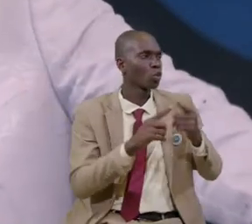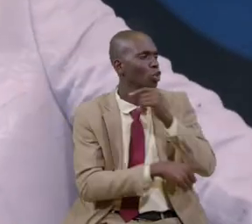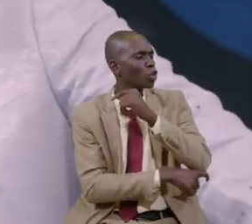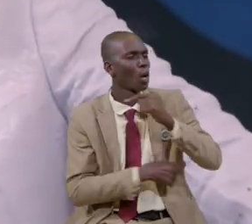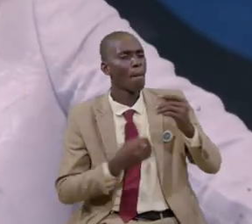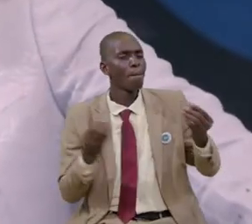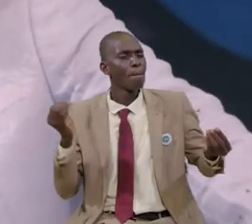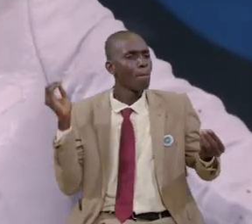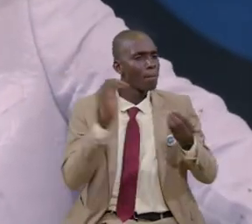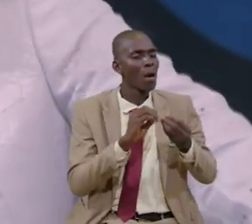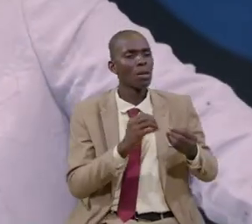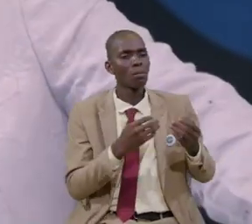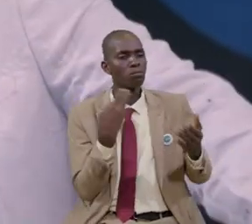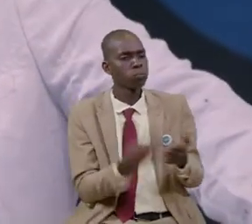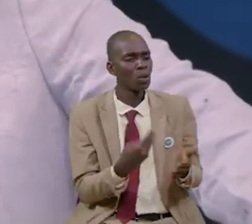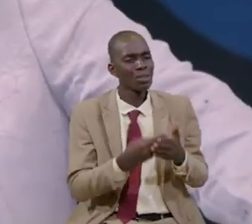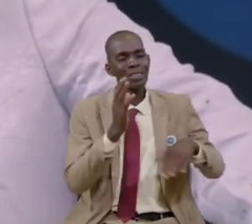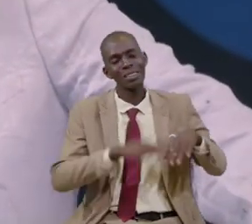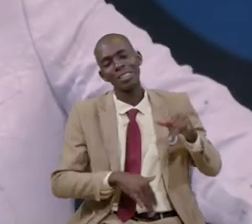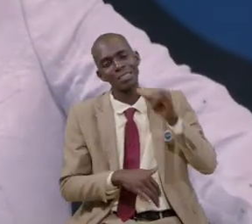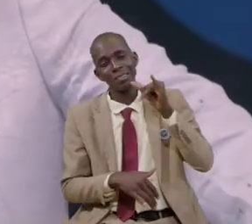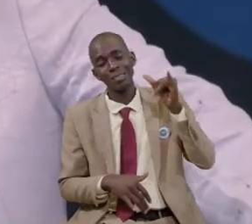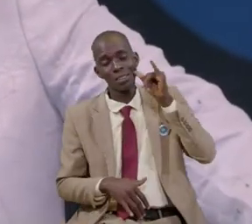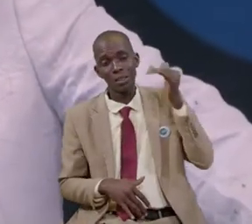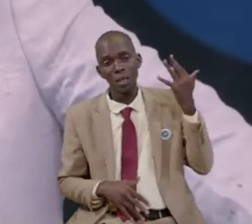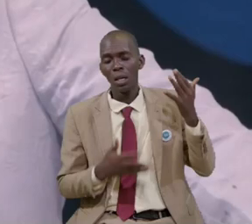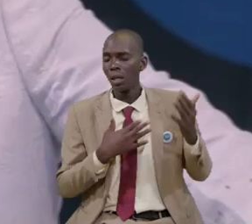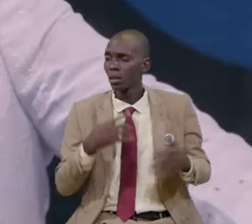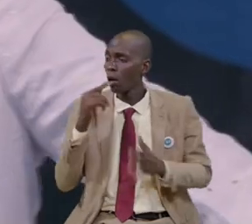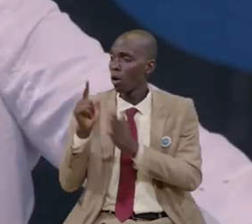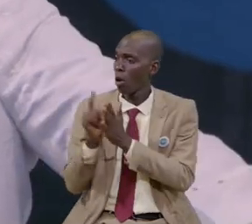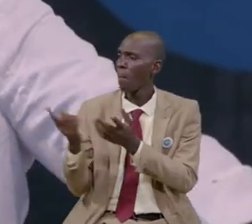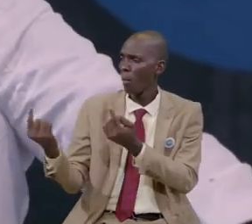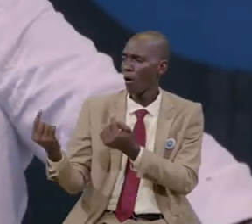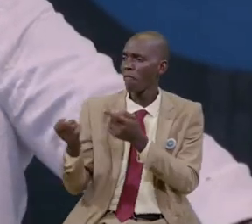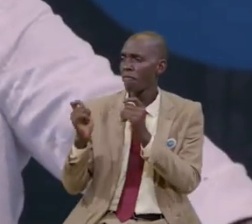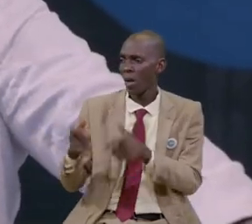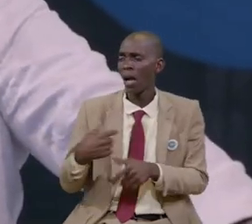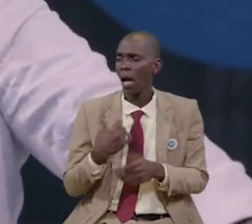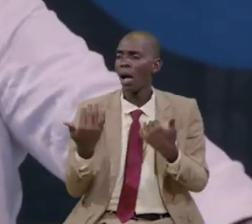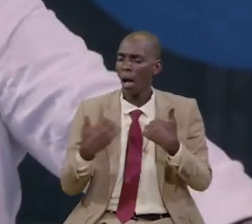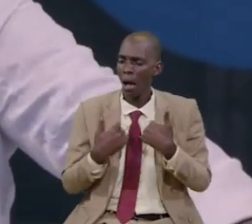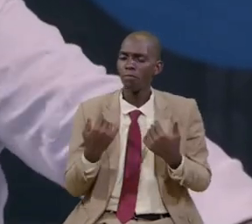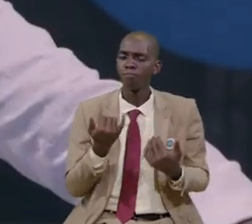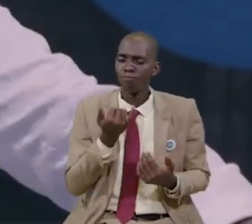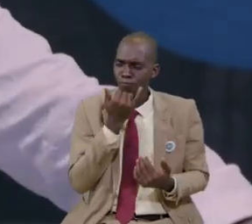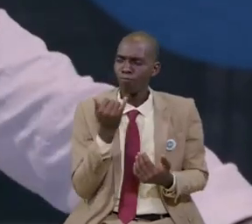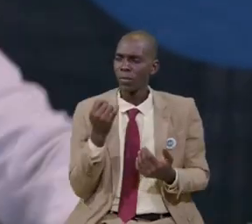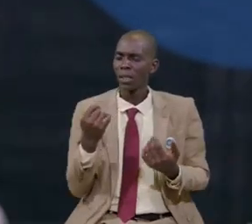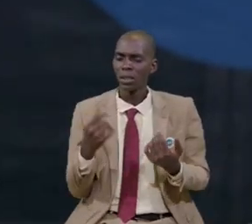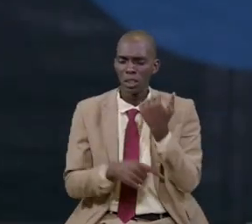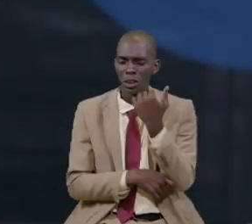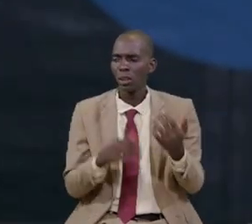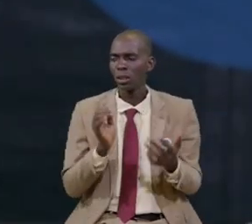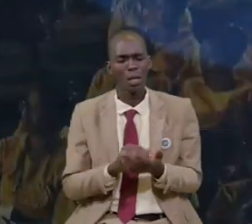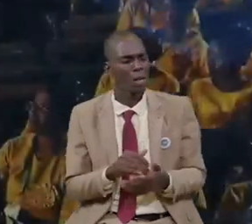somme, plus que l'autre là pour laquelle on allait t'emprisonner. Ah, je l'ai encore fait, avocat, viens.